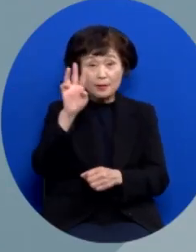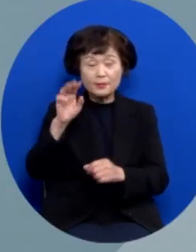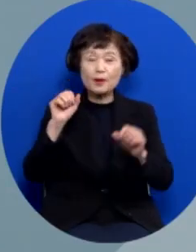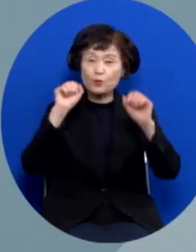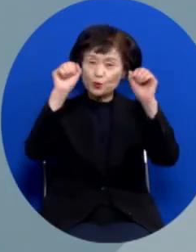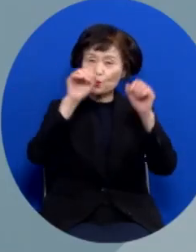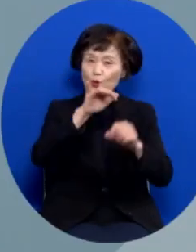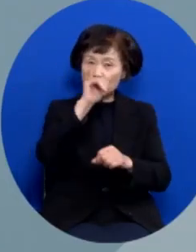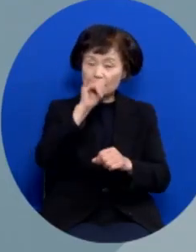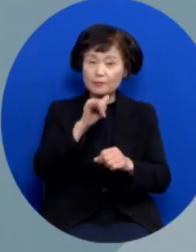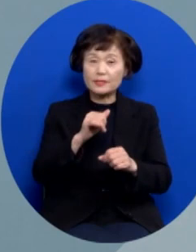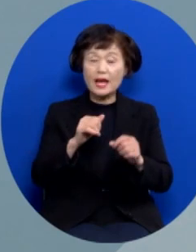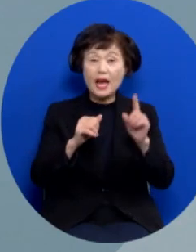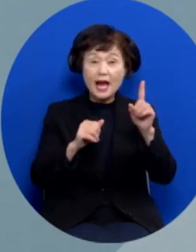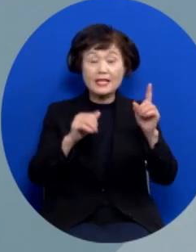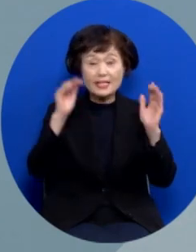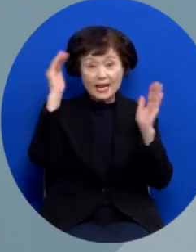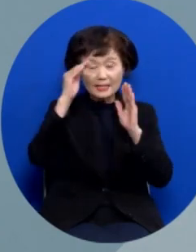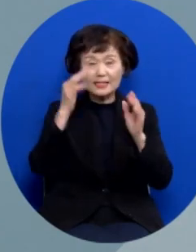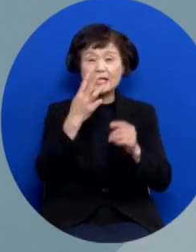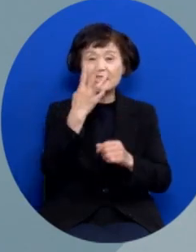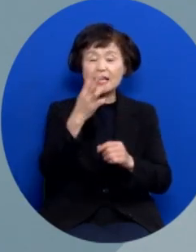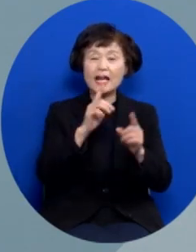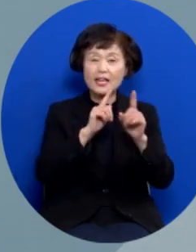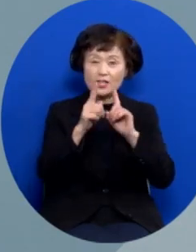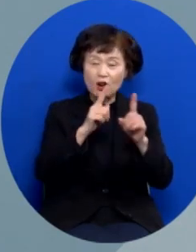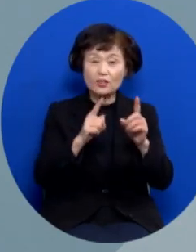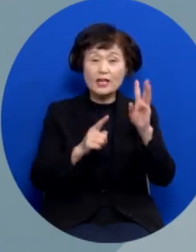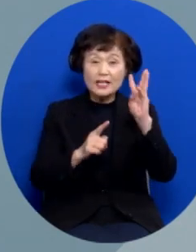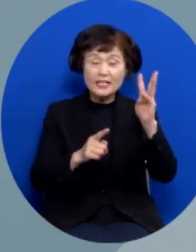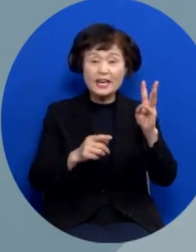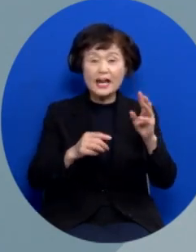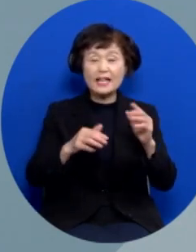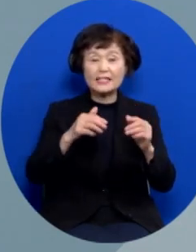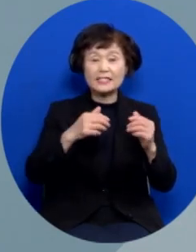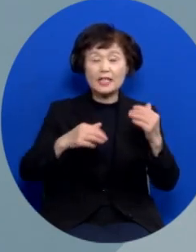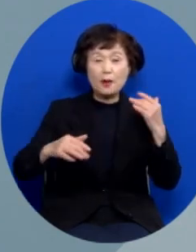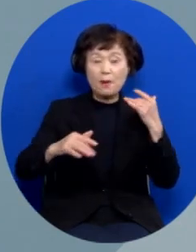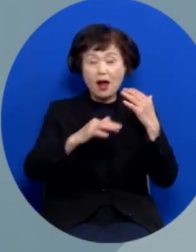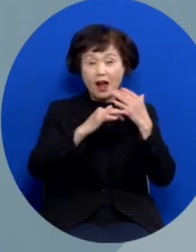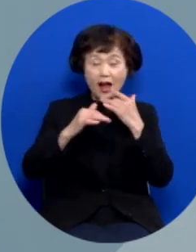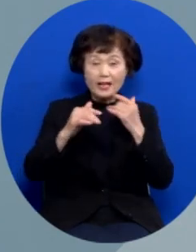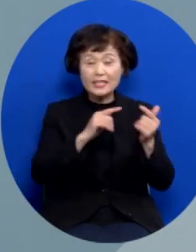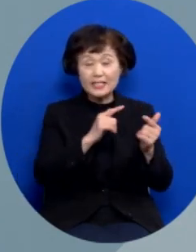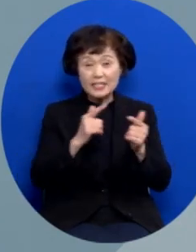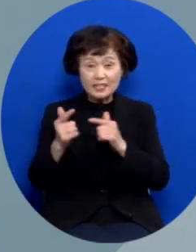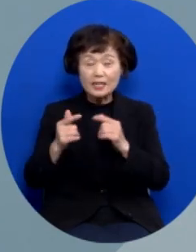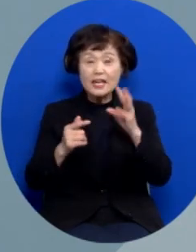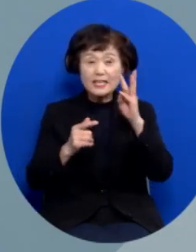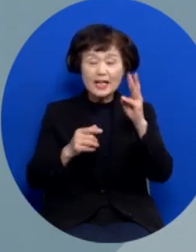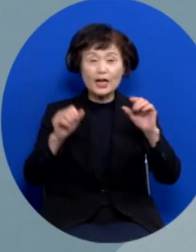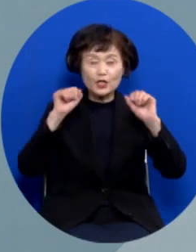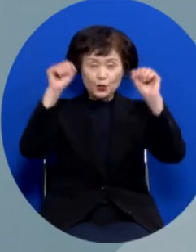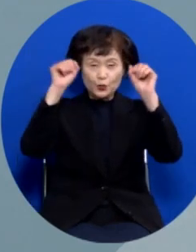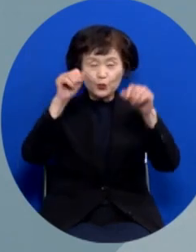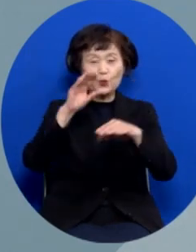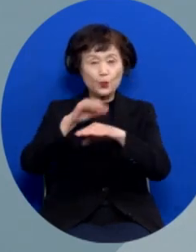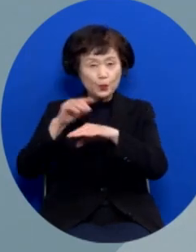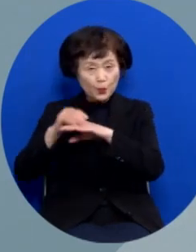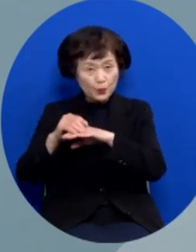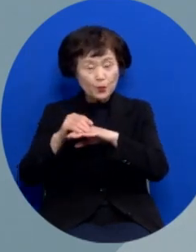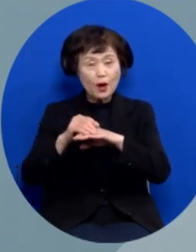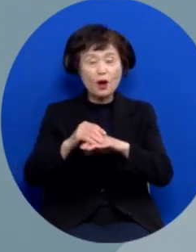있는데요 한 학생이 세 가지 언어 세 가지 악기 세 가지 운동을 습득하고 능숙하게 활용하면서